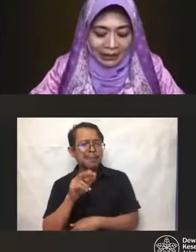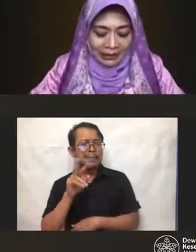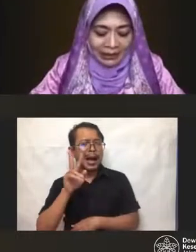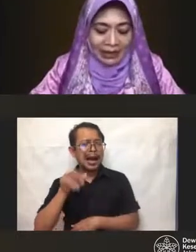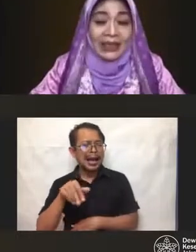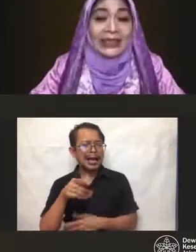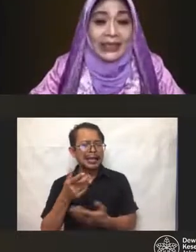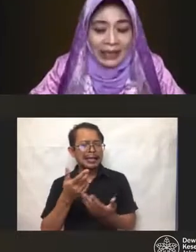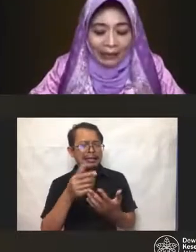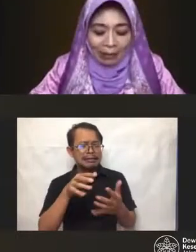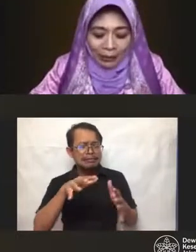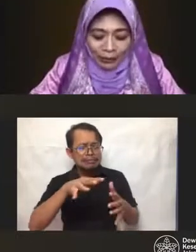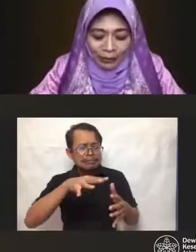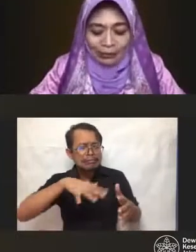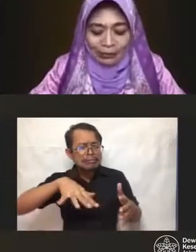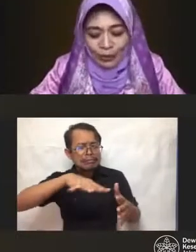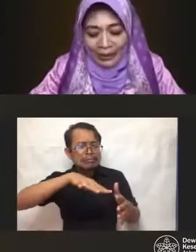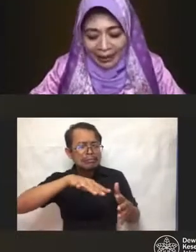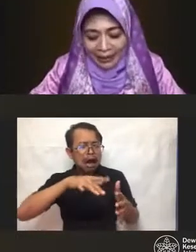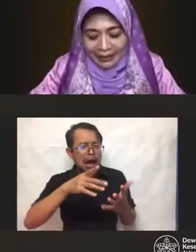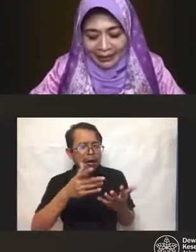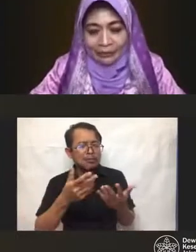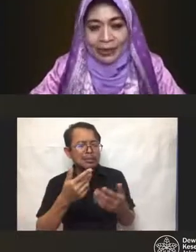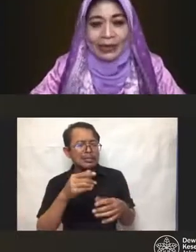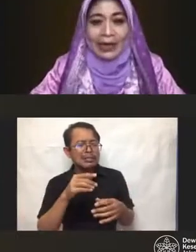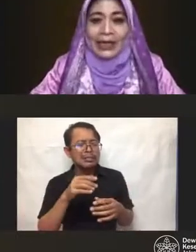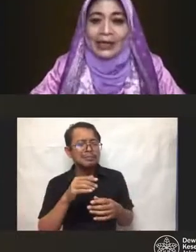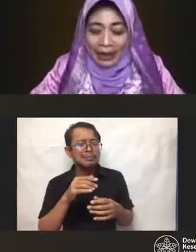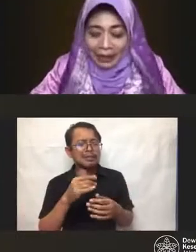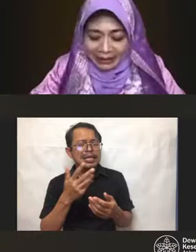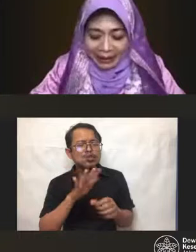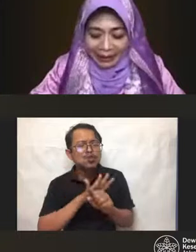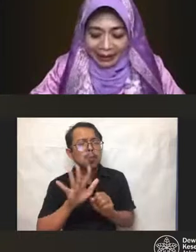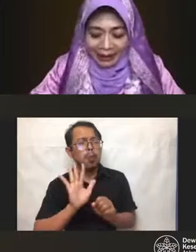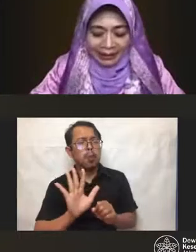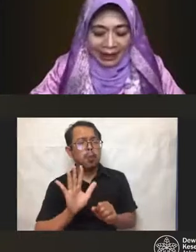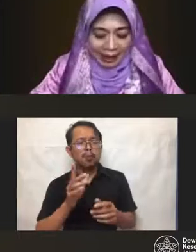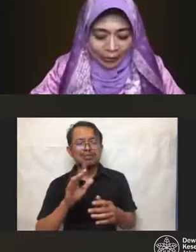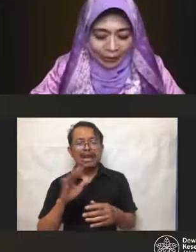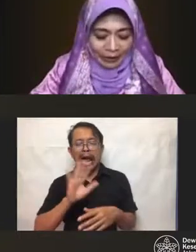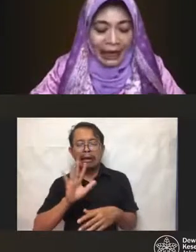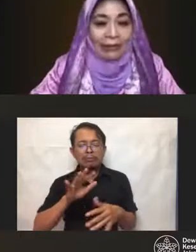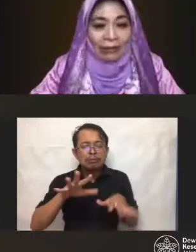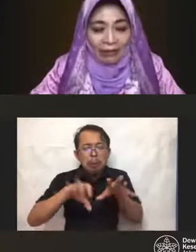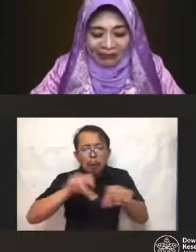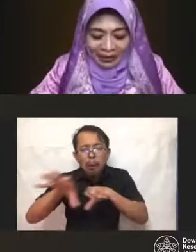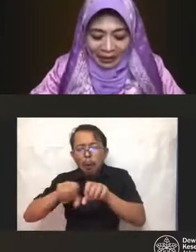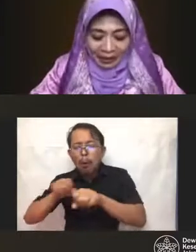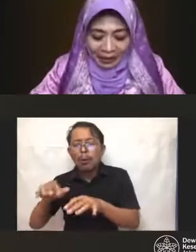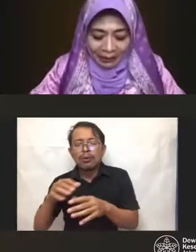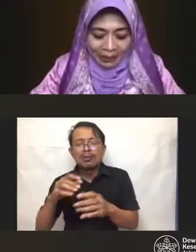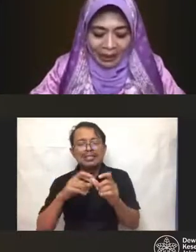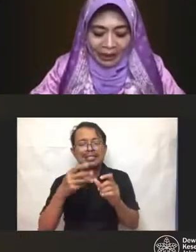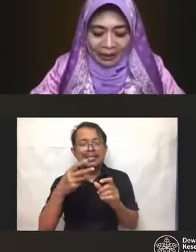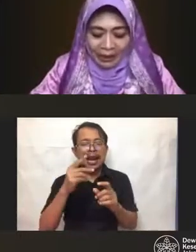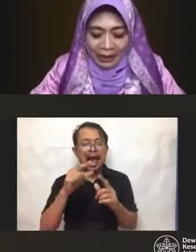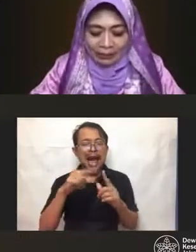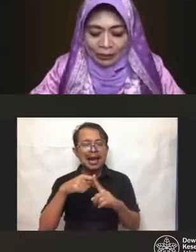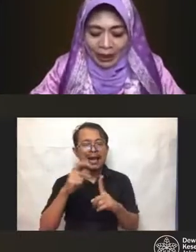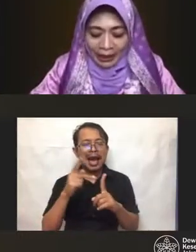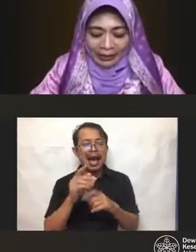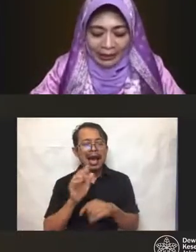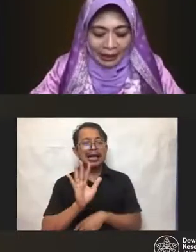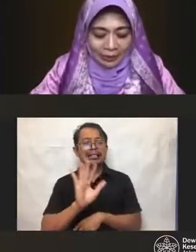dan isinya sekedar memenuhi kebutuhan yang layak. Karena itu jangan serakah dan egois dalam memanfaatkan alam.